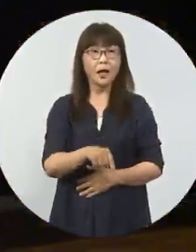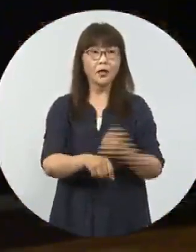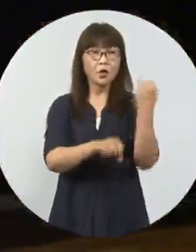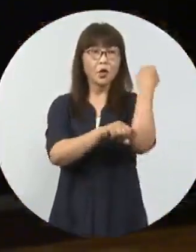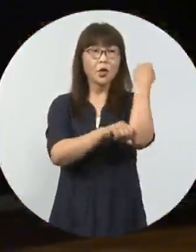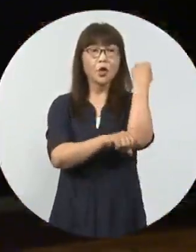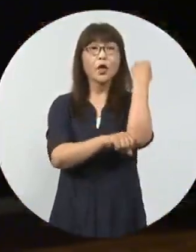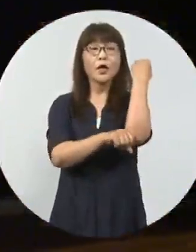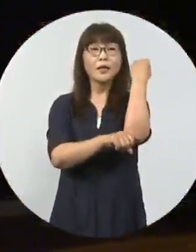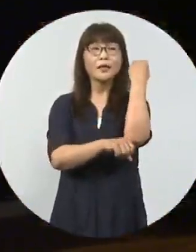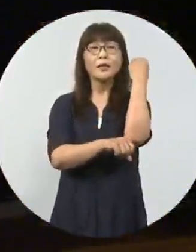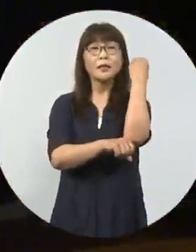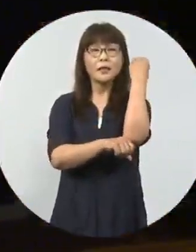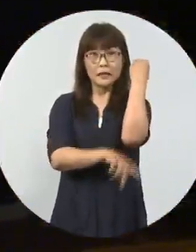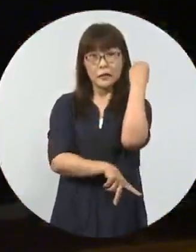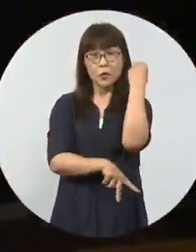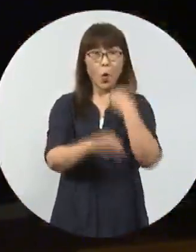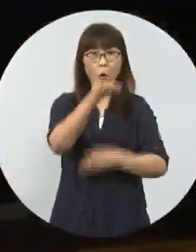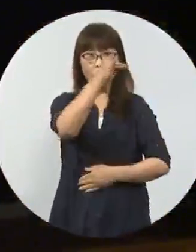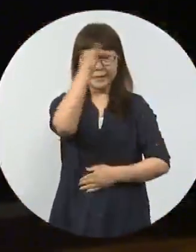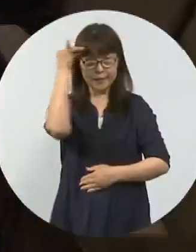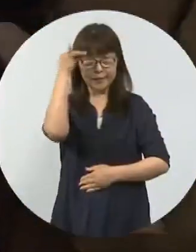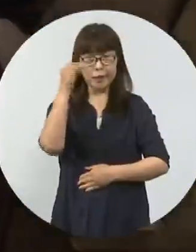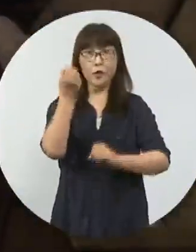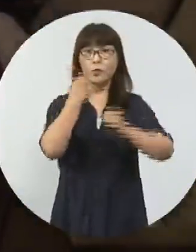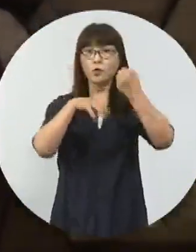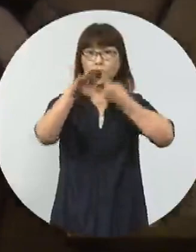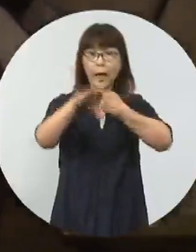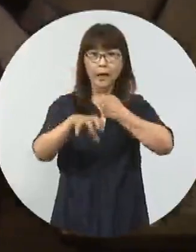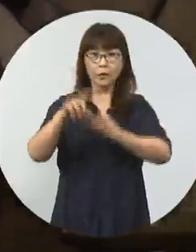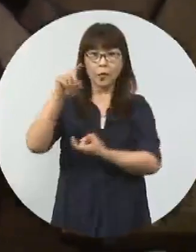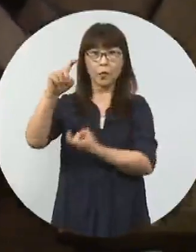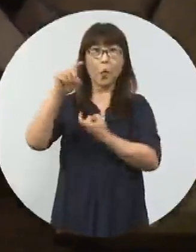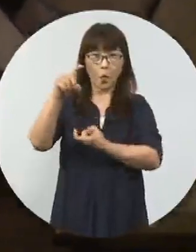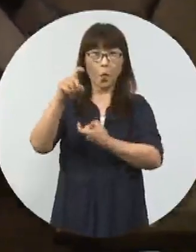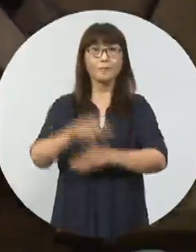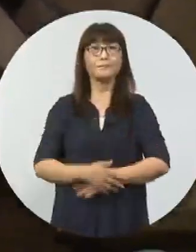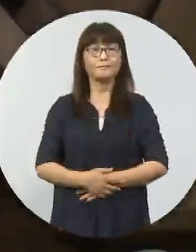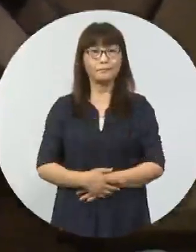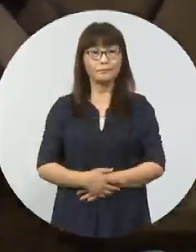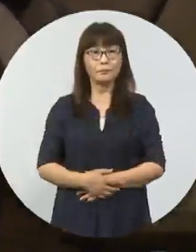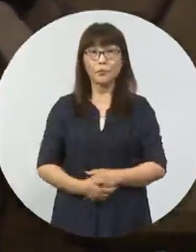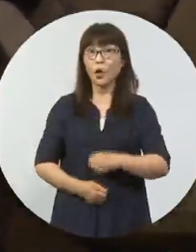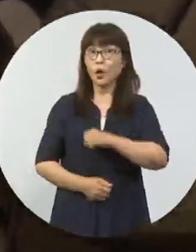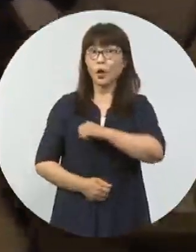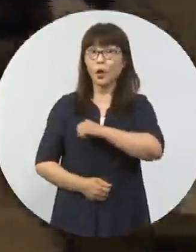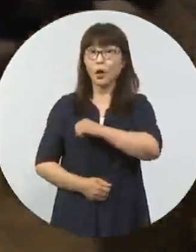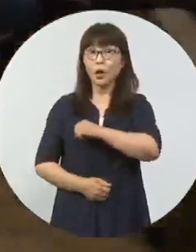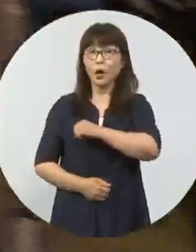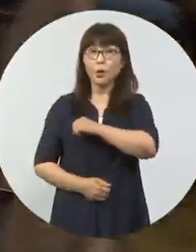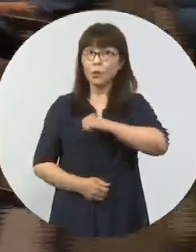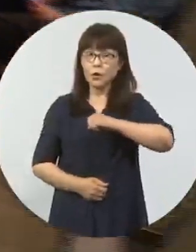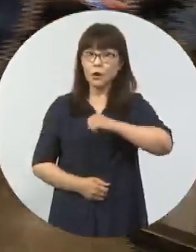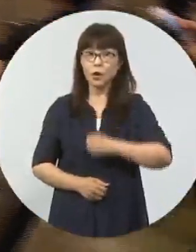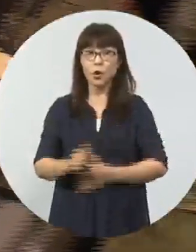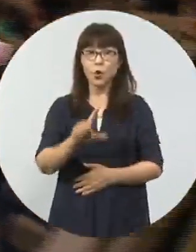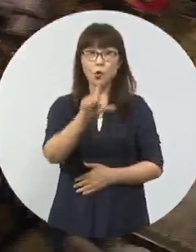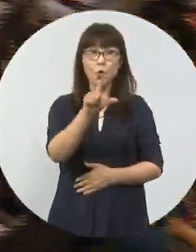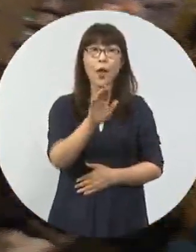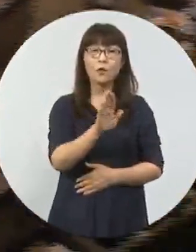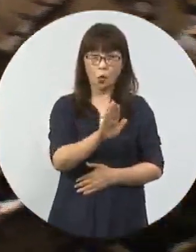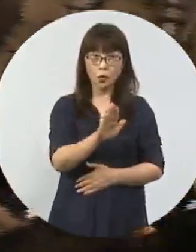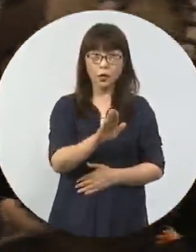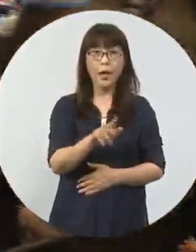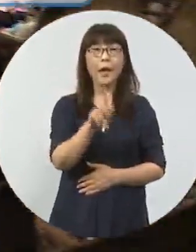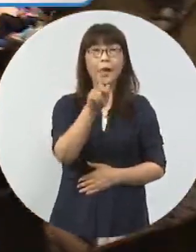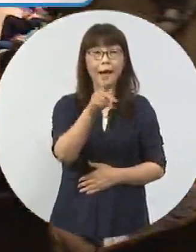台用語を教えてもらいます。 舞台の名前なんですが、まず右側を上の手と書いて